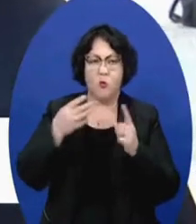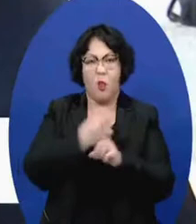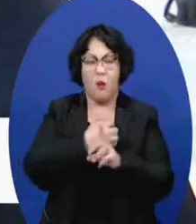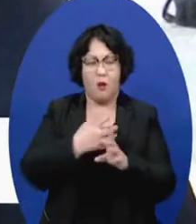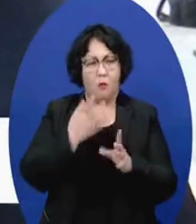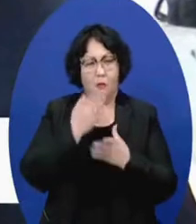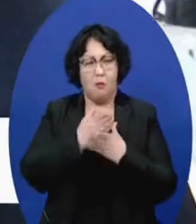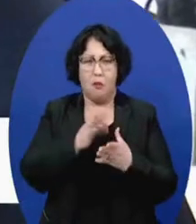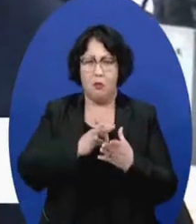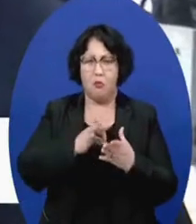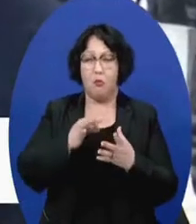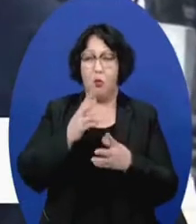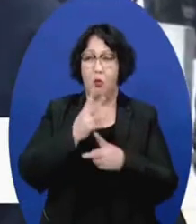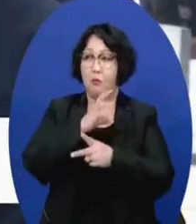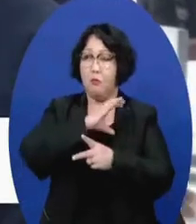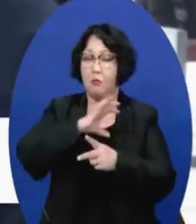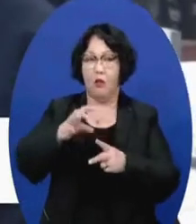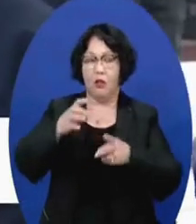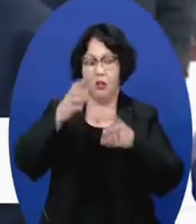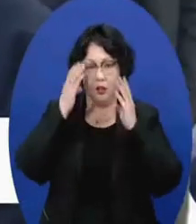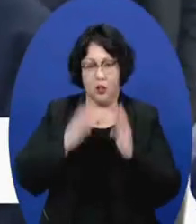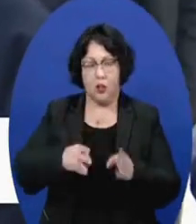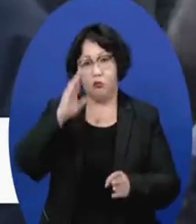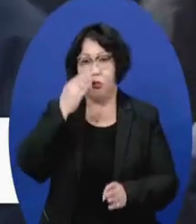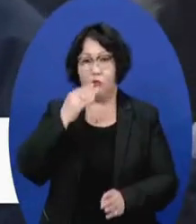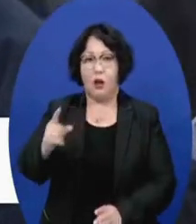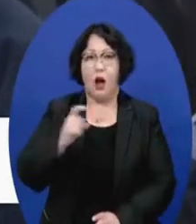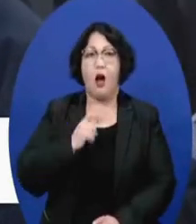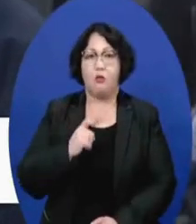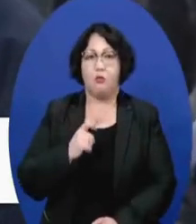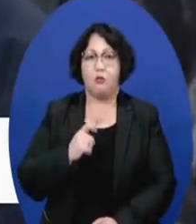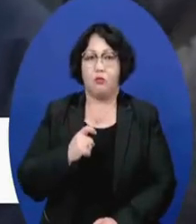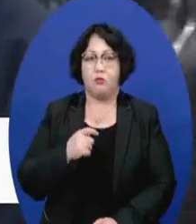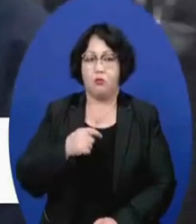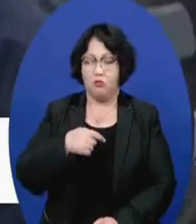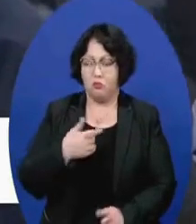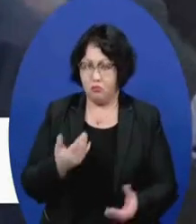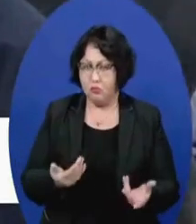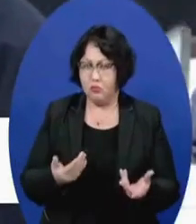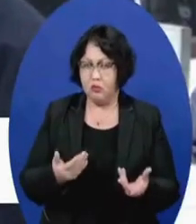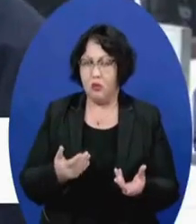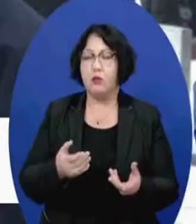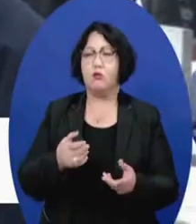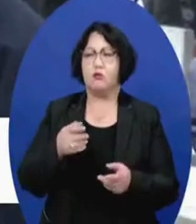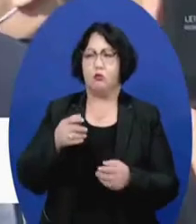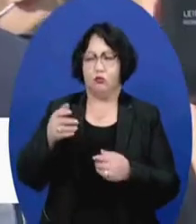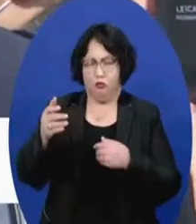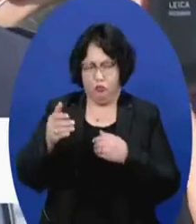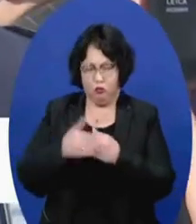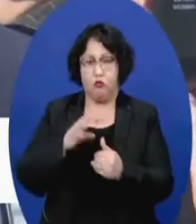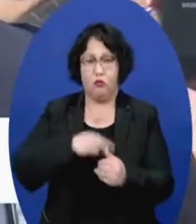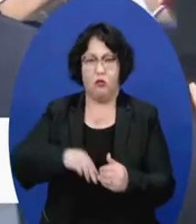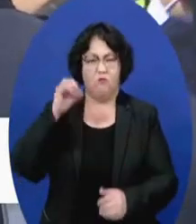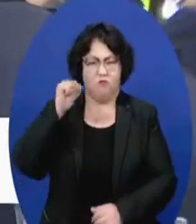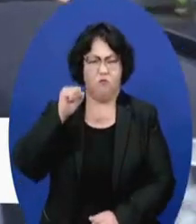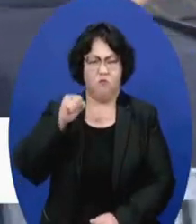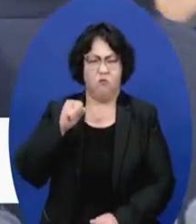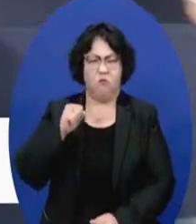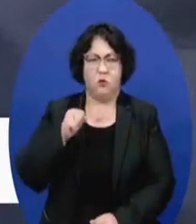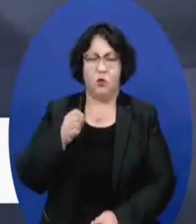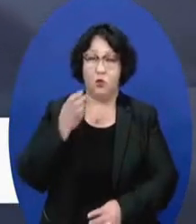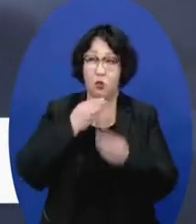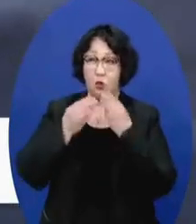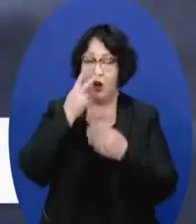талд нь гарах хүртэл өлсгөлөнгөө зогсоохгүй гэдгээ иргэн Хүрэлбат хэлж байлаа. Тэрээр хэргийг дэнсэлсэн шүүгч нарт дахин итгэхгүй